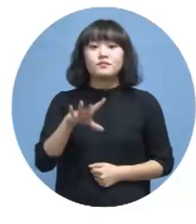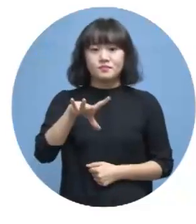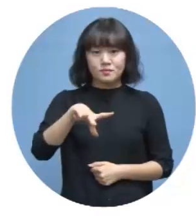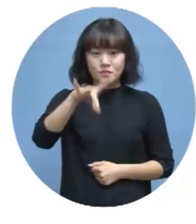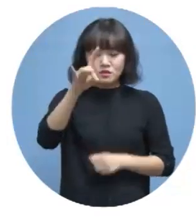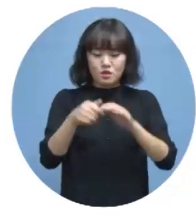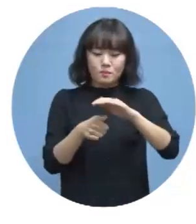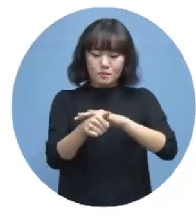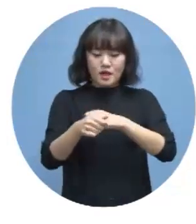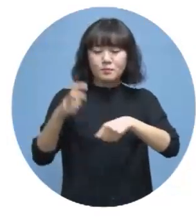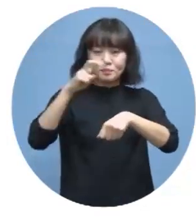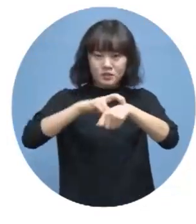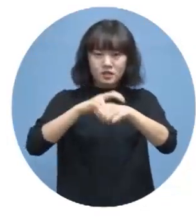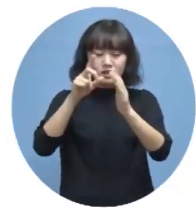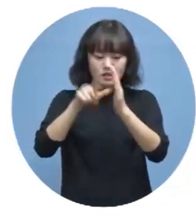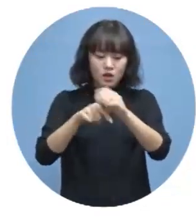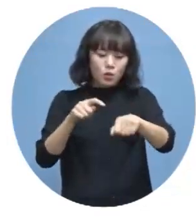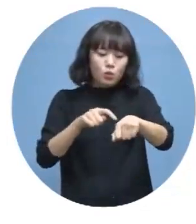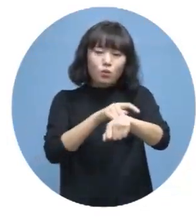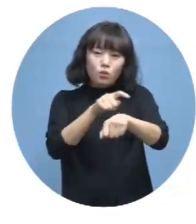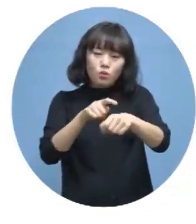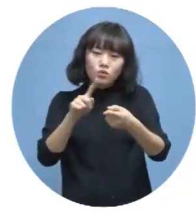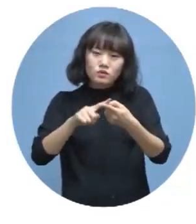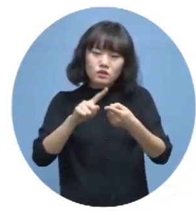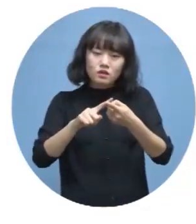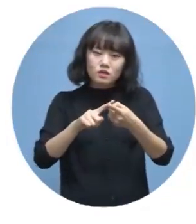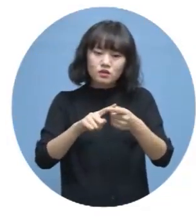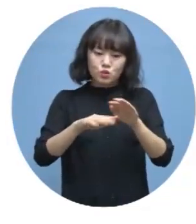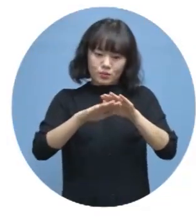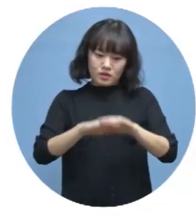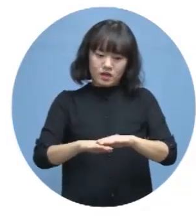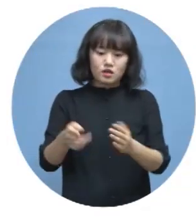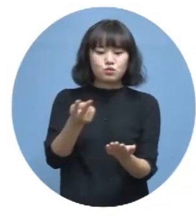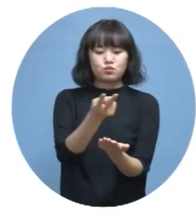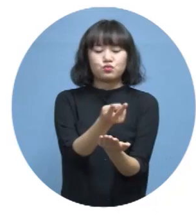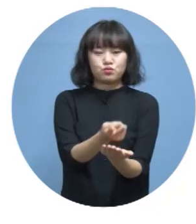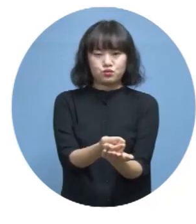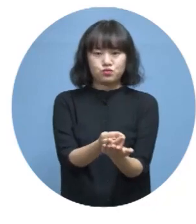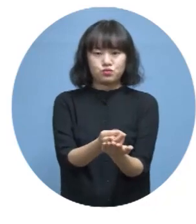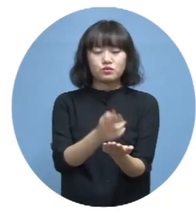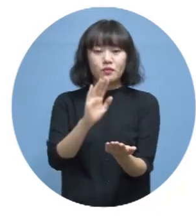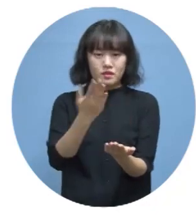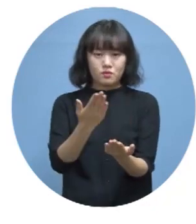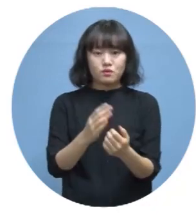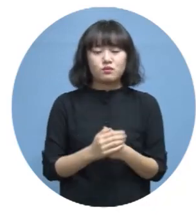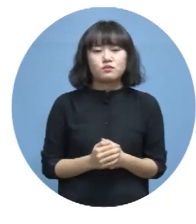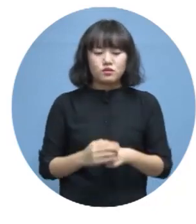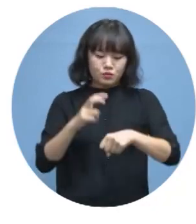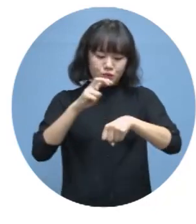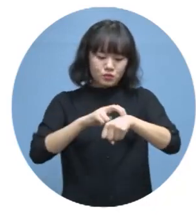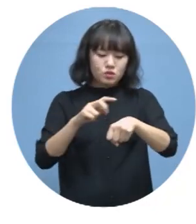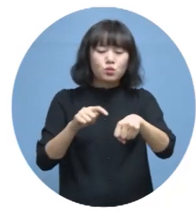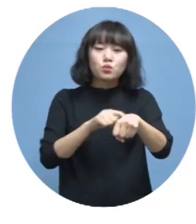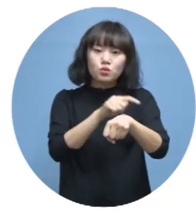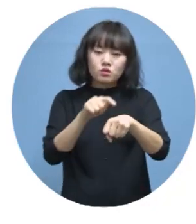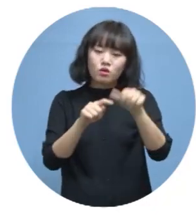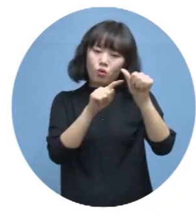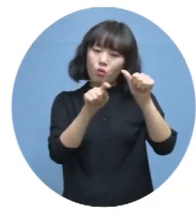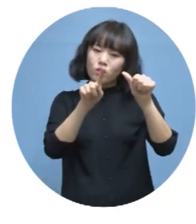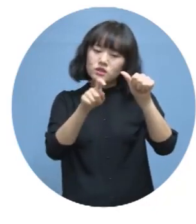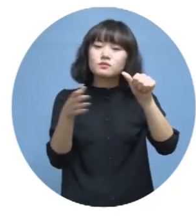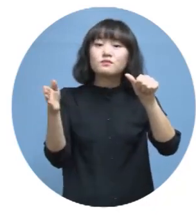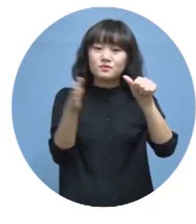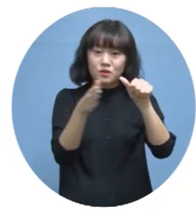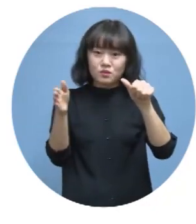먼저 뱀에 물렸을 경우 물린 부위를 심장보다 낮게 위치하도록 자세를 취하고 물린 부위에서 5에서